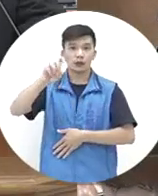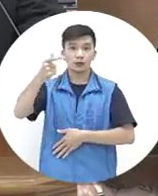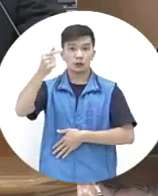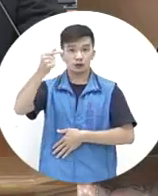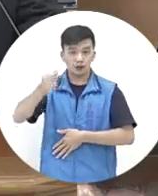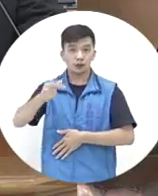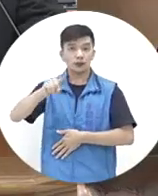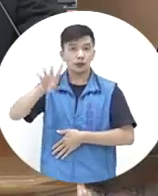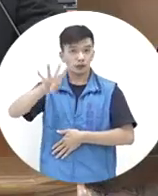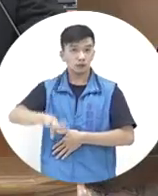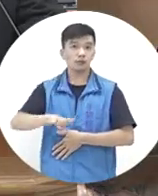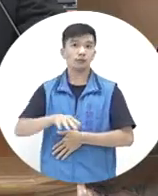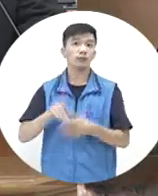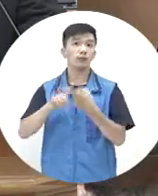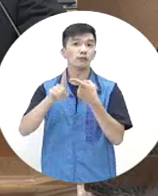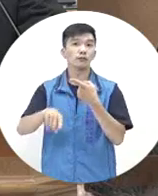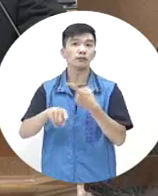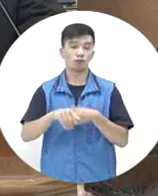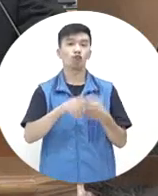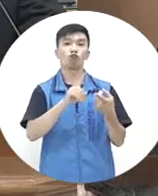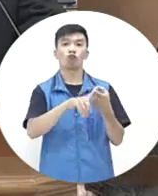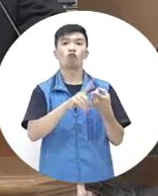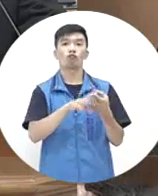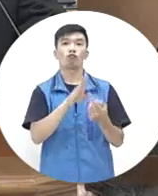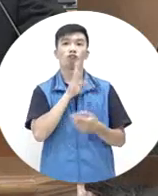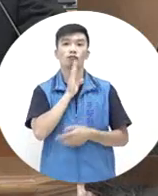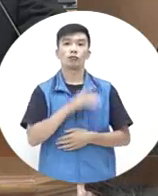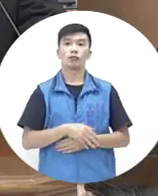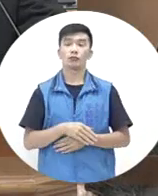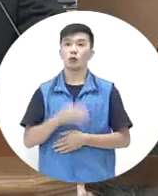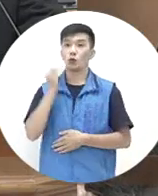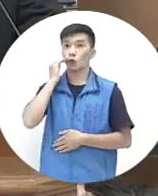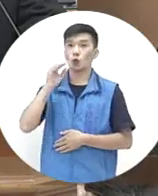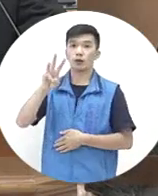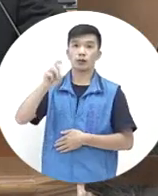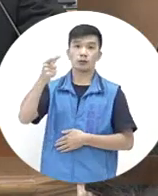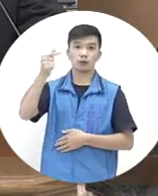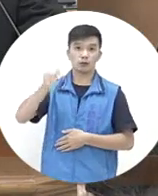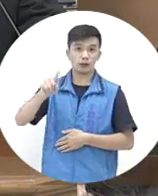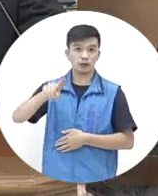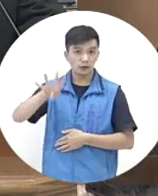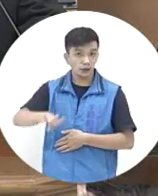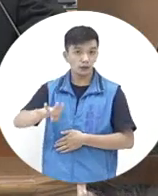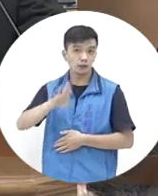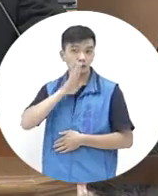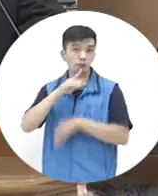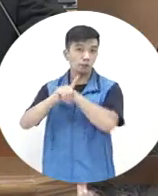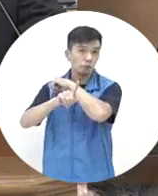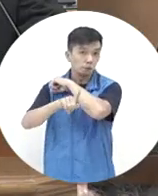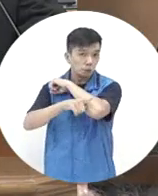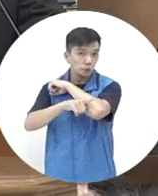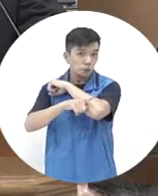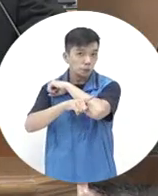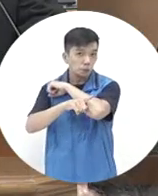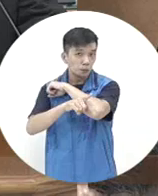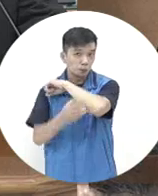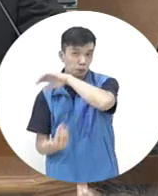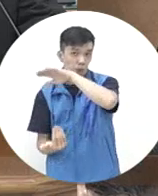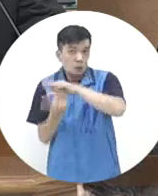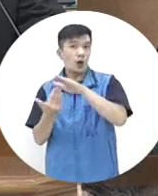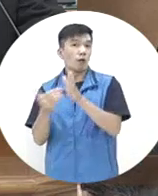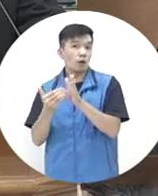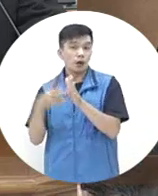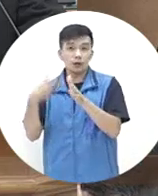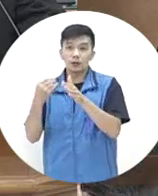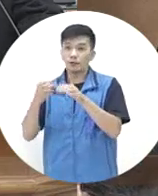增加了36.14亿，对不对？ 对。 36.14亿的状况下，这是你最后的价格吗？还是你还有多余的这个